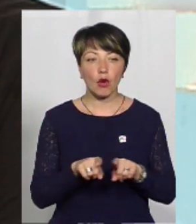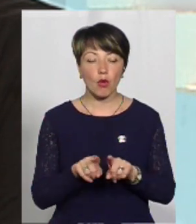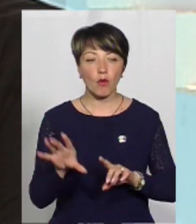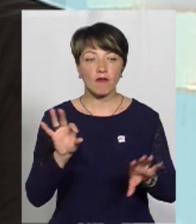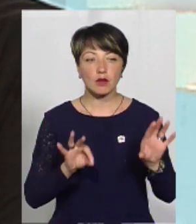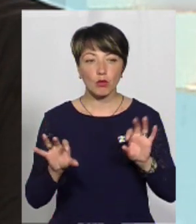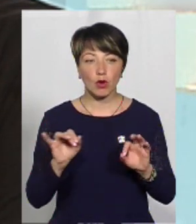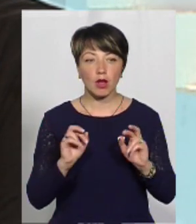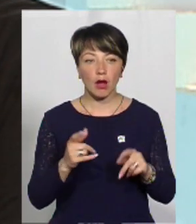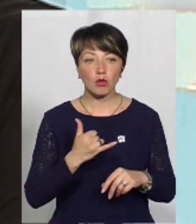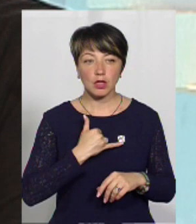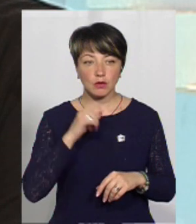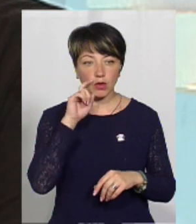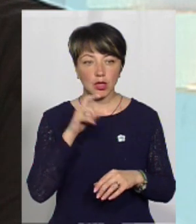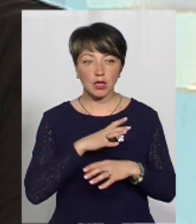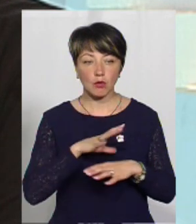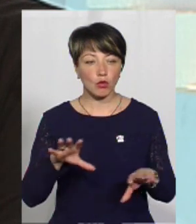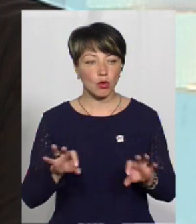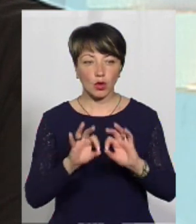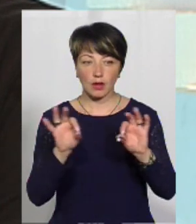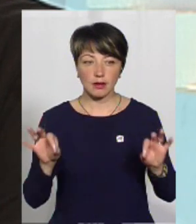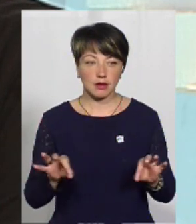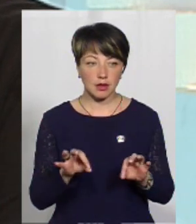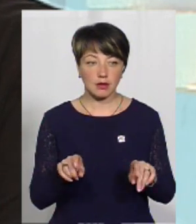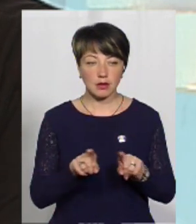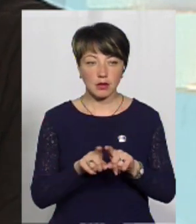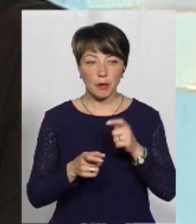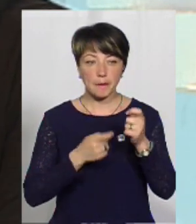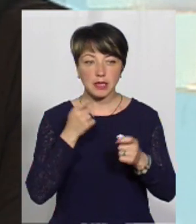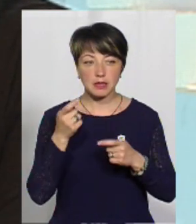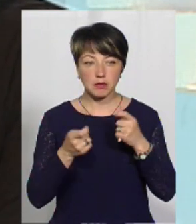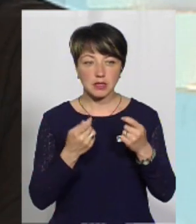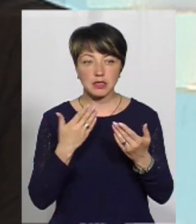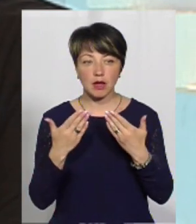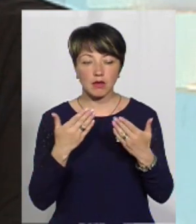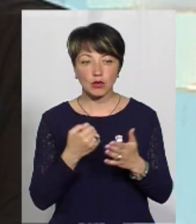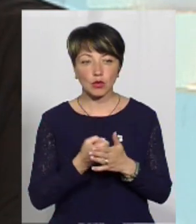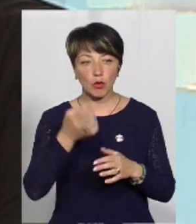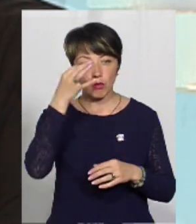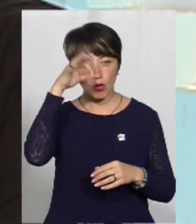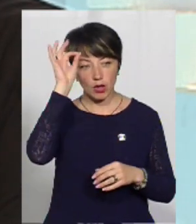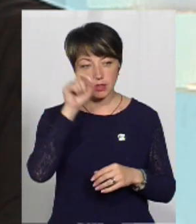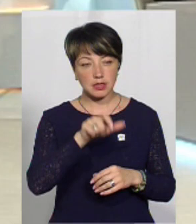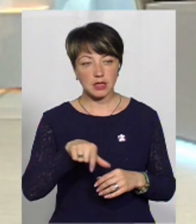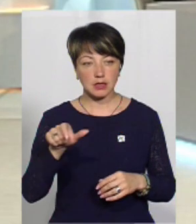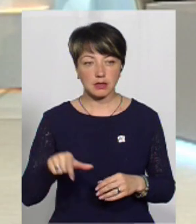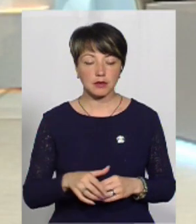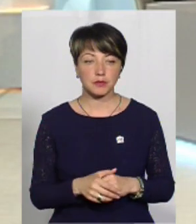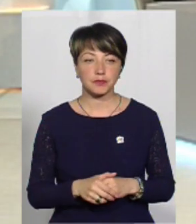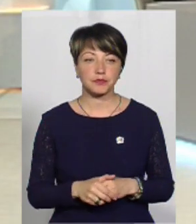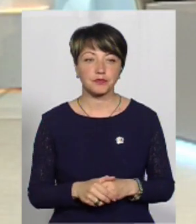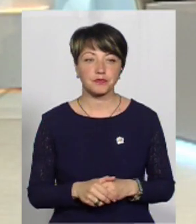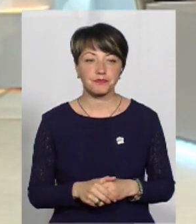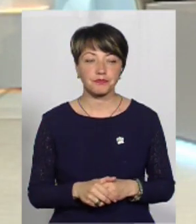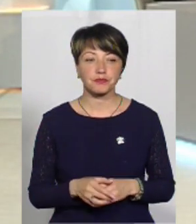вже відбору, як в нас, в Україні вже не було потім ніде. Настільки прискіпливого ставлення до поліцейських, до міліціонерів тоді